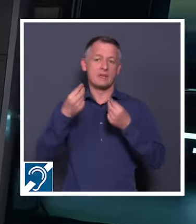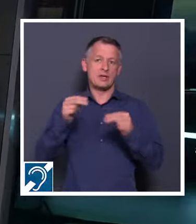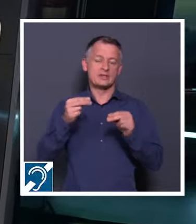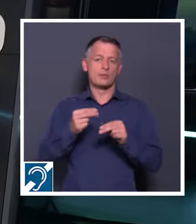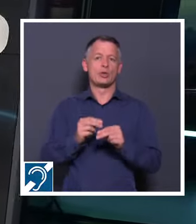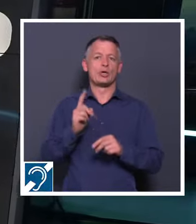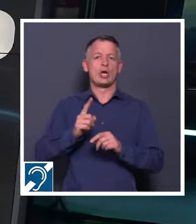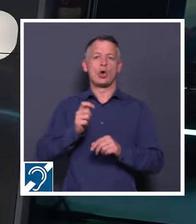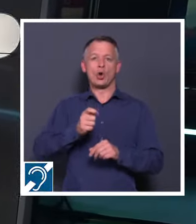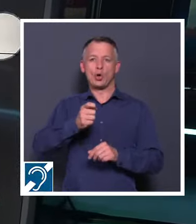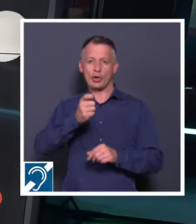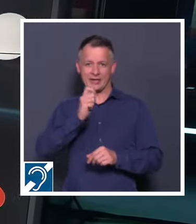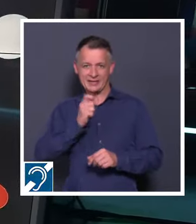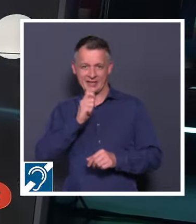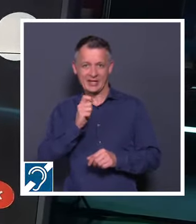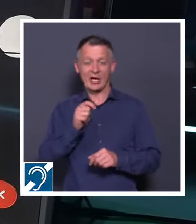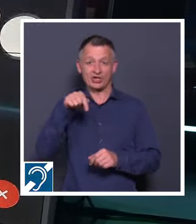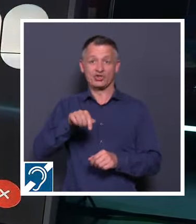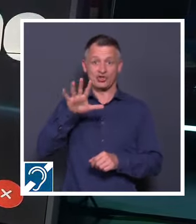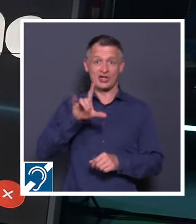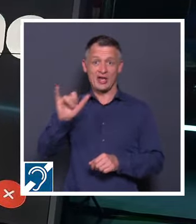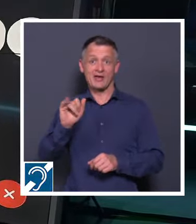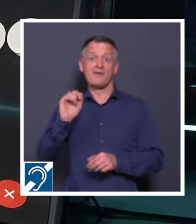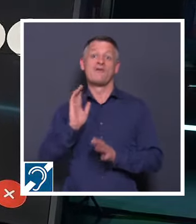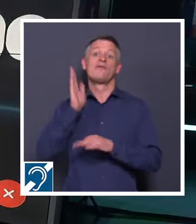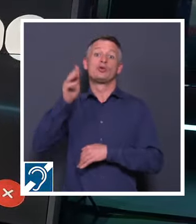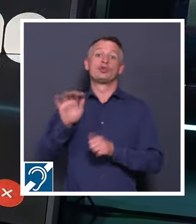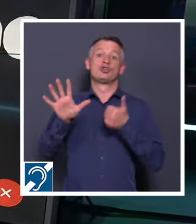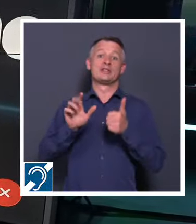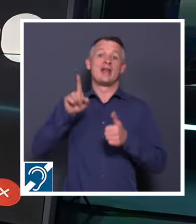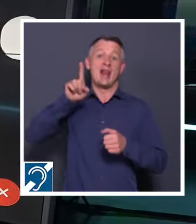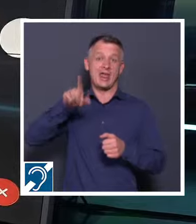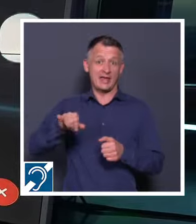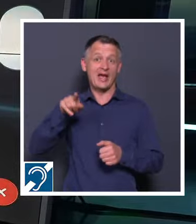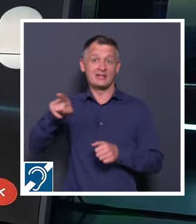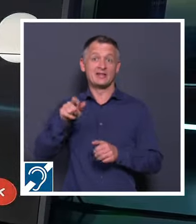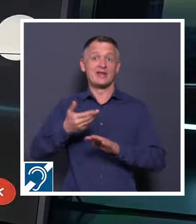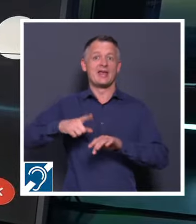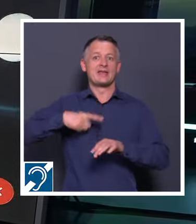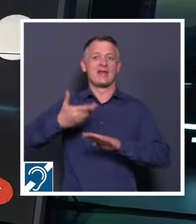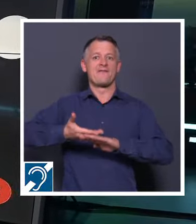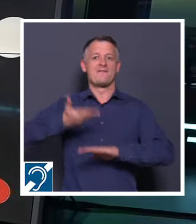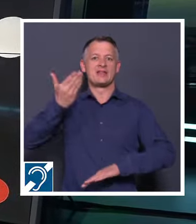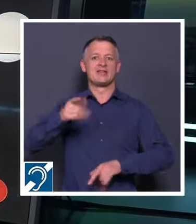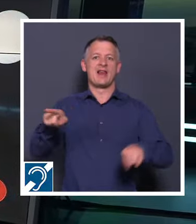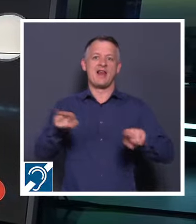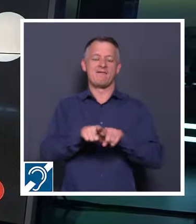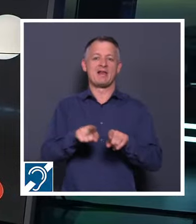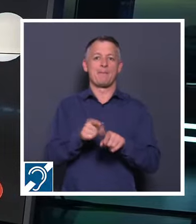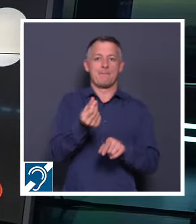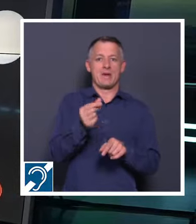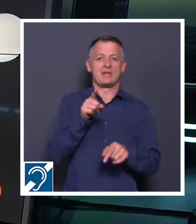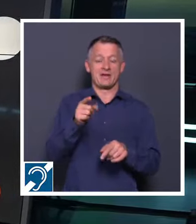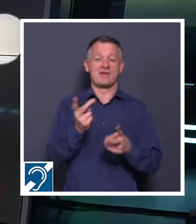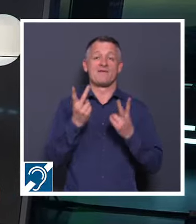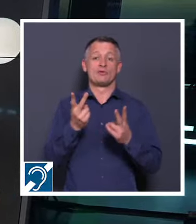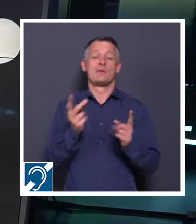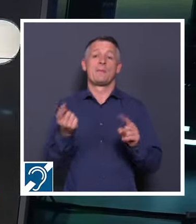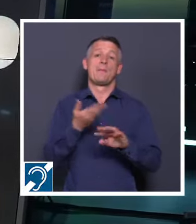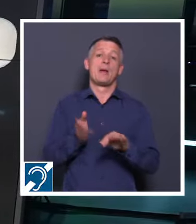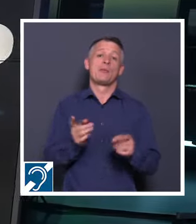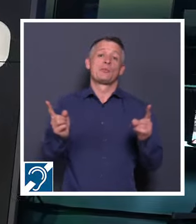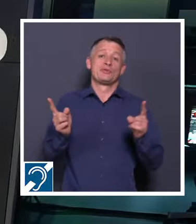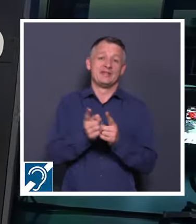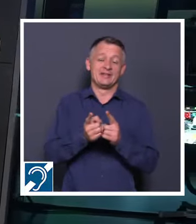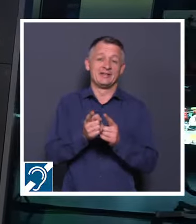costă 5 lei azi, dar anul viitor costă 6 lei, asta e inflație. Este ca și cum banii tăi ar valora puțin mai